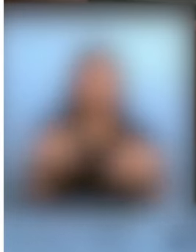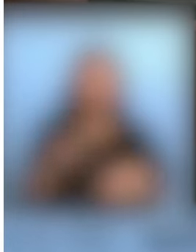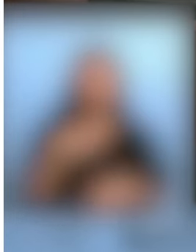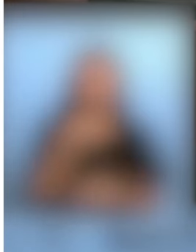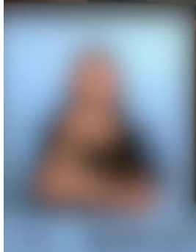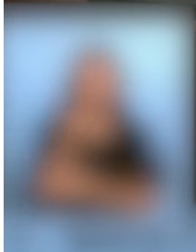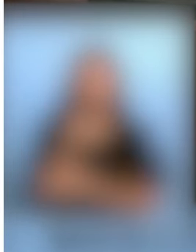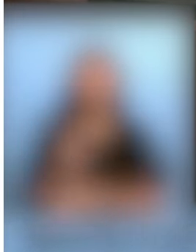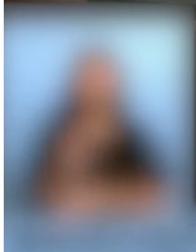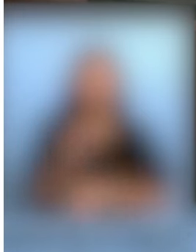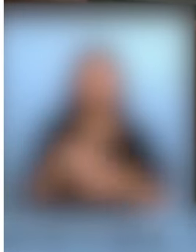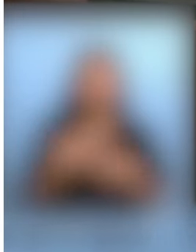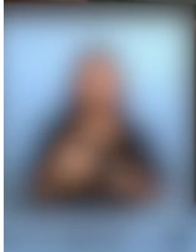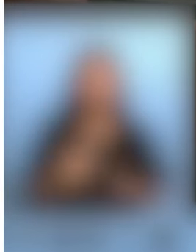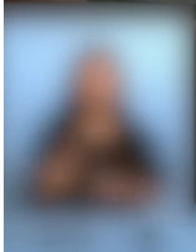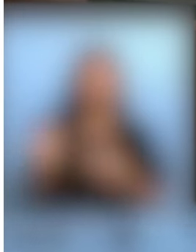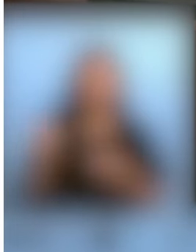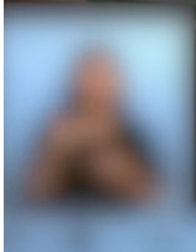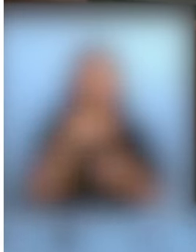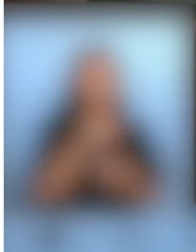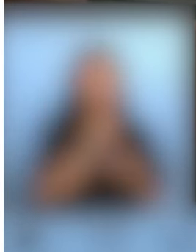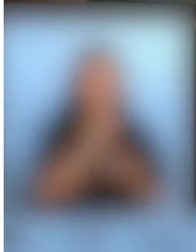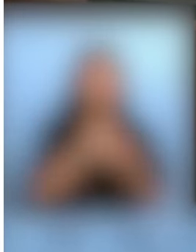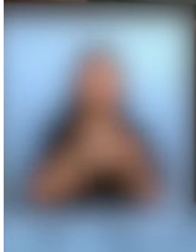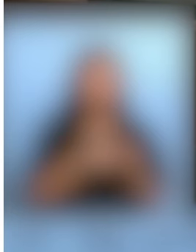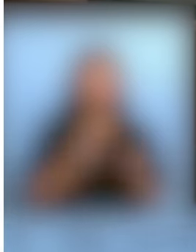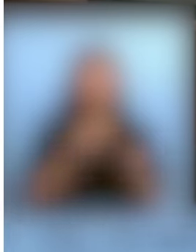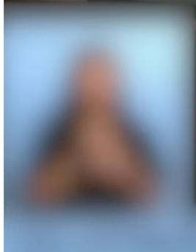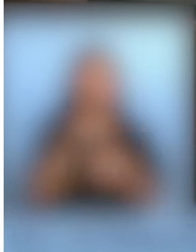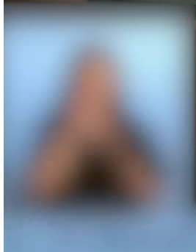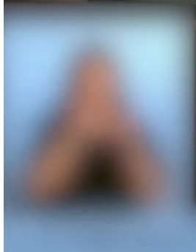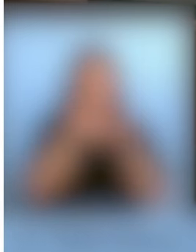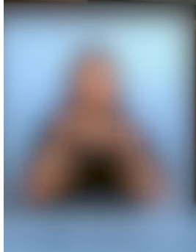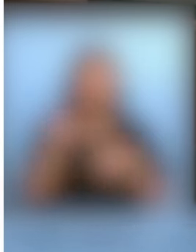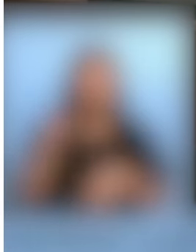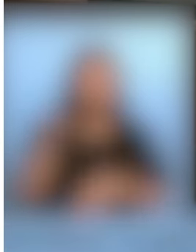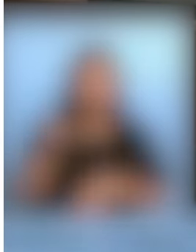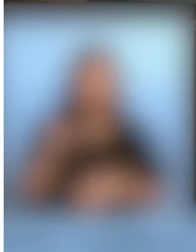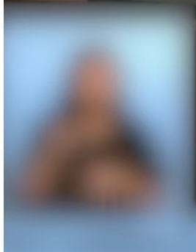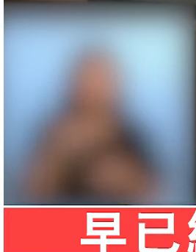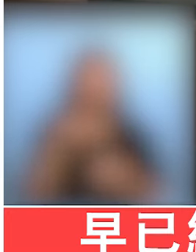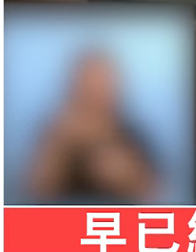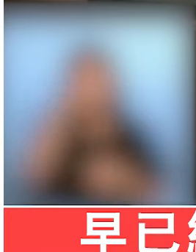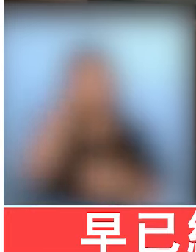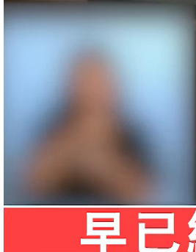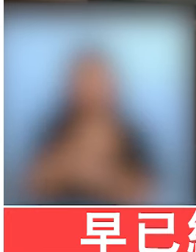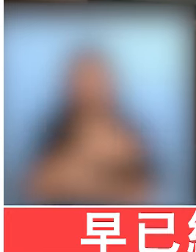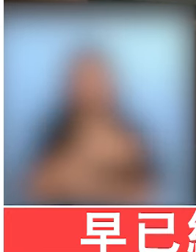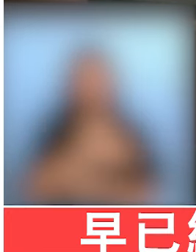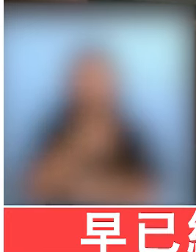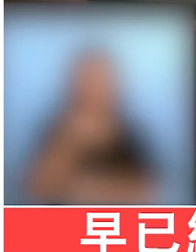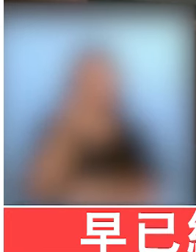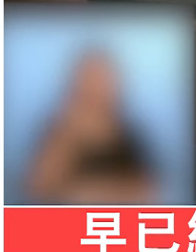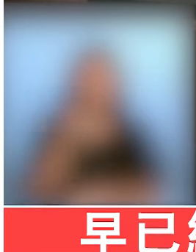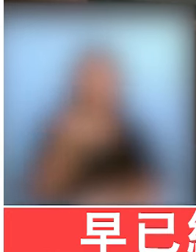做咗呢份法國同埋新加坡禁止侮辱執勤中公職人員法例嘅一個研究。咁所以咧，我覺得其實都俾咗好多時間